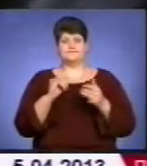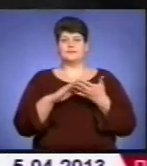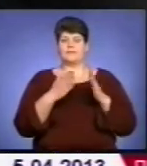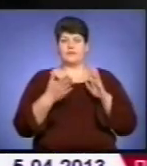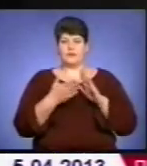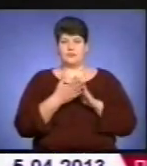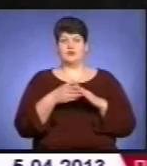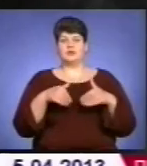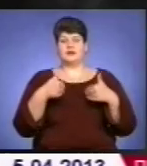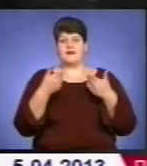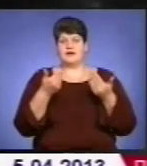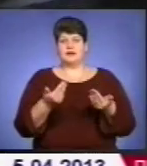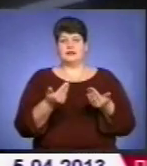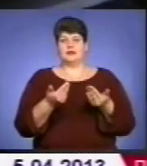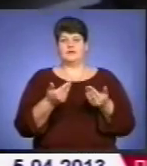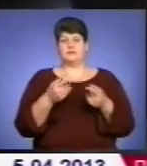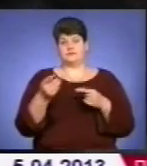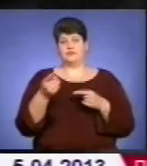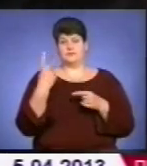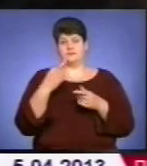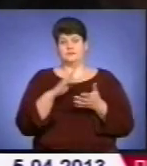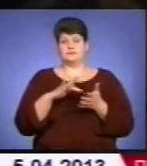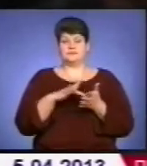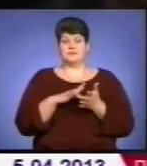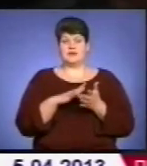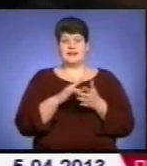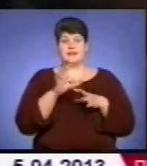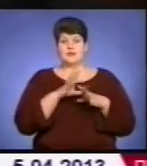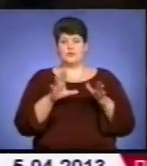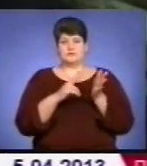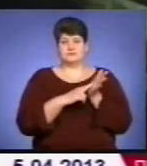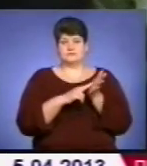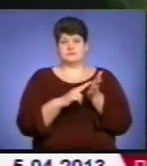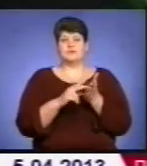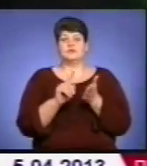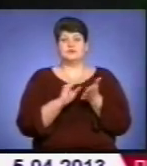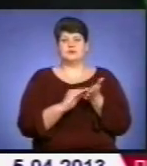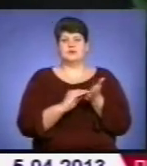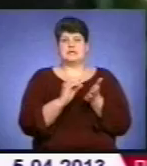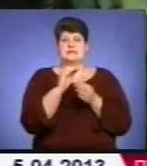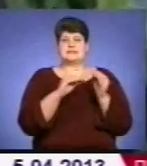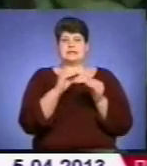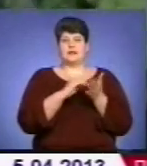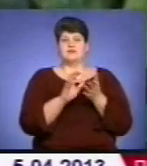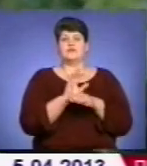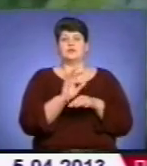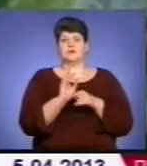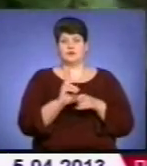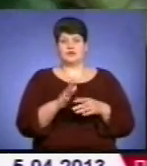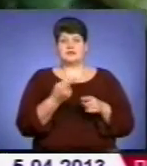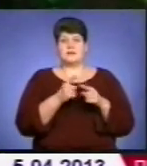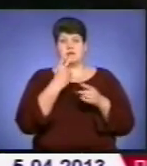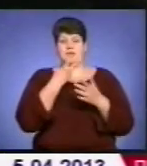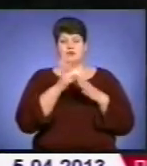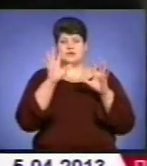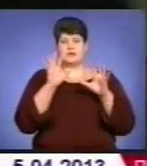постачали у торгову мережу обласного центру. Не було на ній і відповідного маркування про її склад і виробника, як це передбачено законом, з